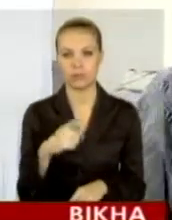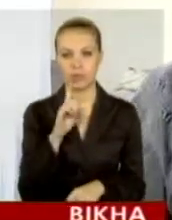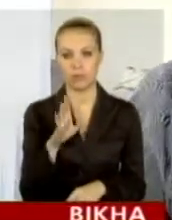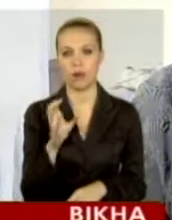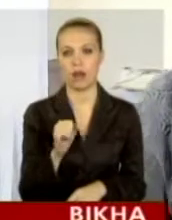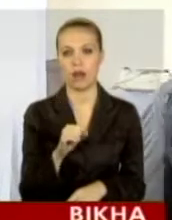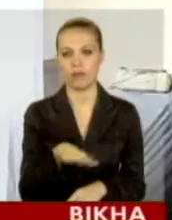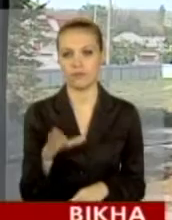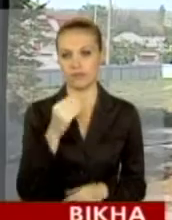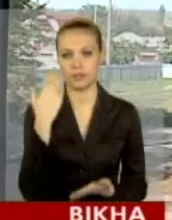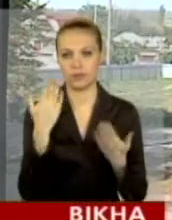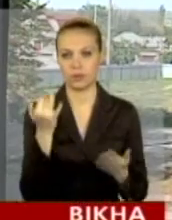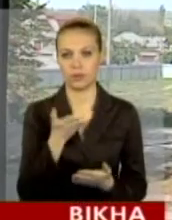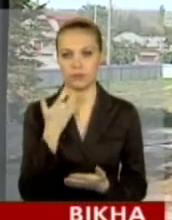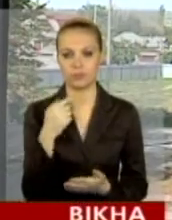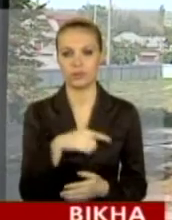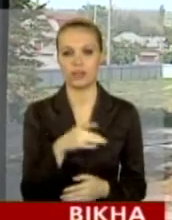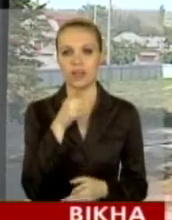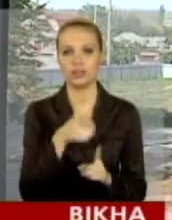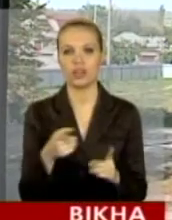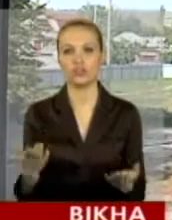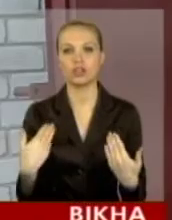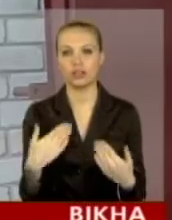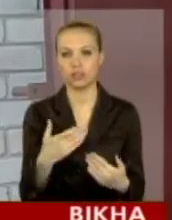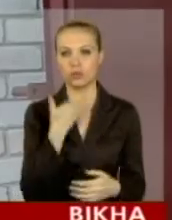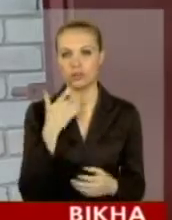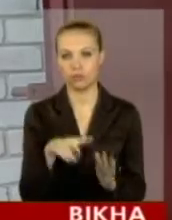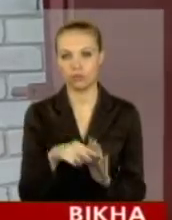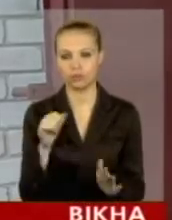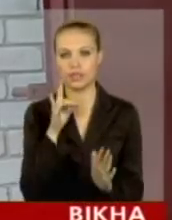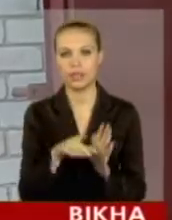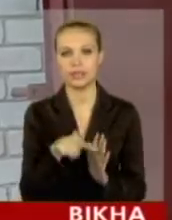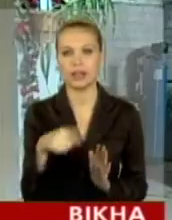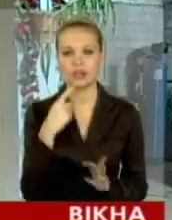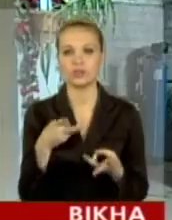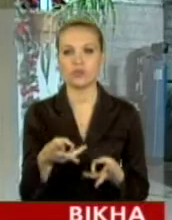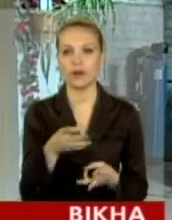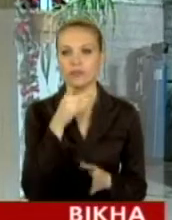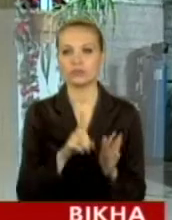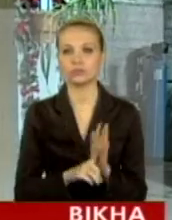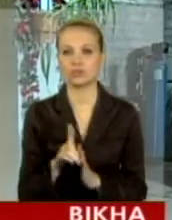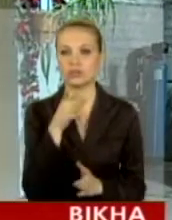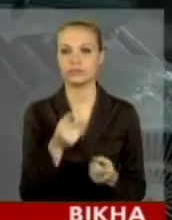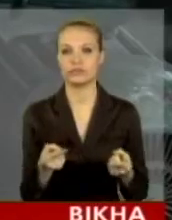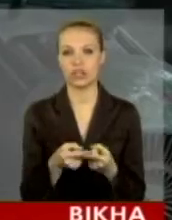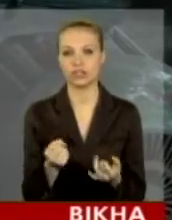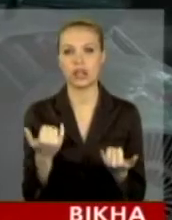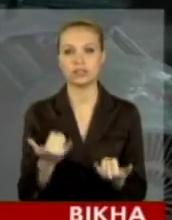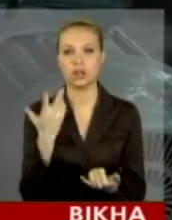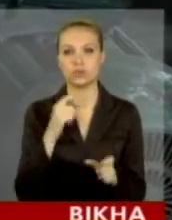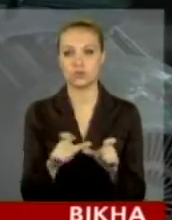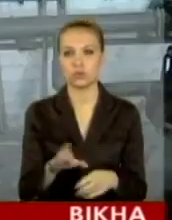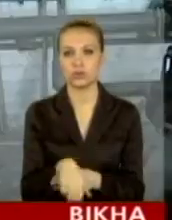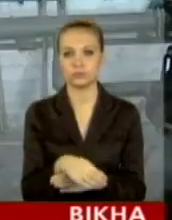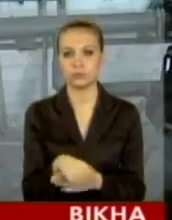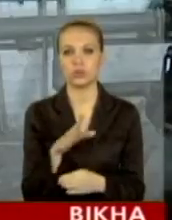А вони веселі і грілі. На час канікул тепло в школах відімкнули. Енергетики кажуть, опалювальний сезон почали вчасно. А нині, коли школи